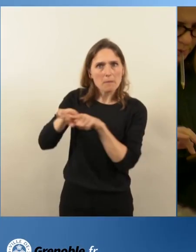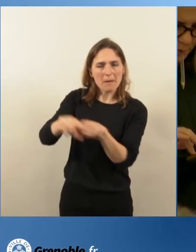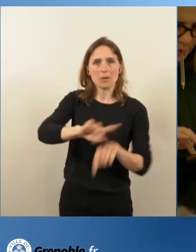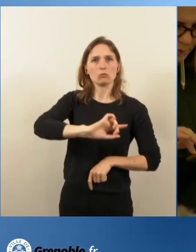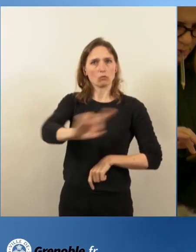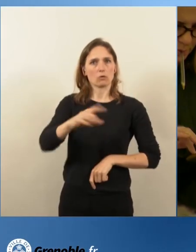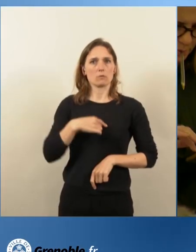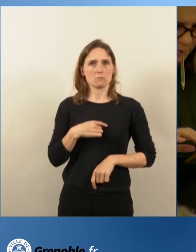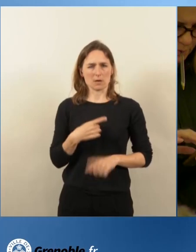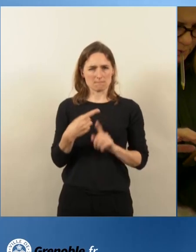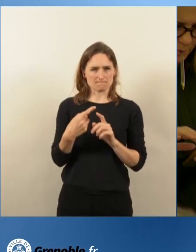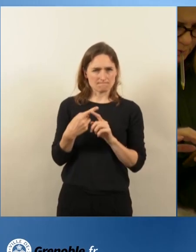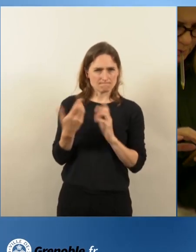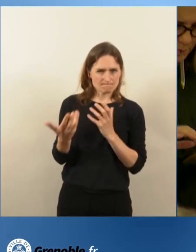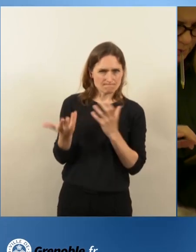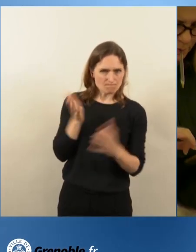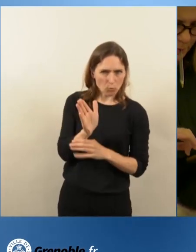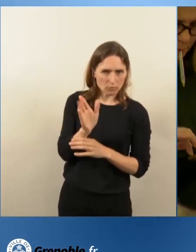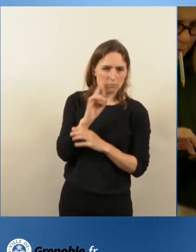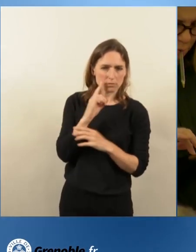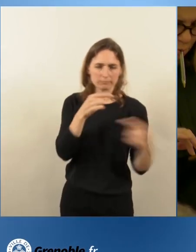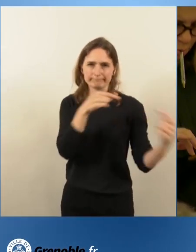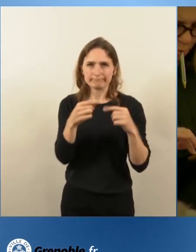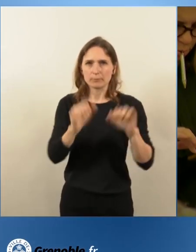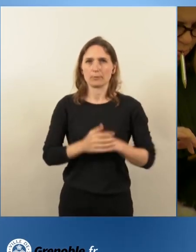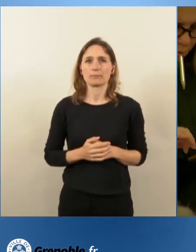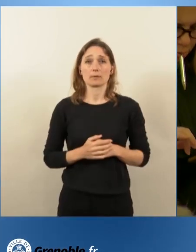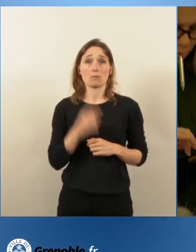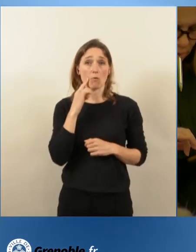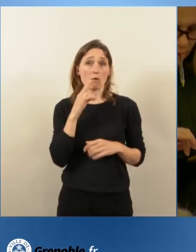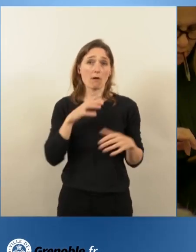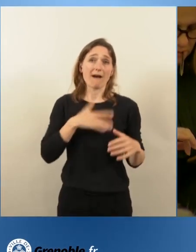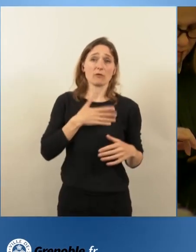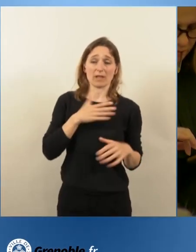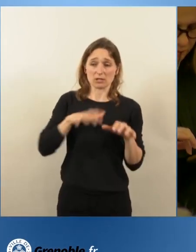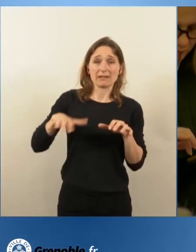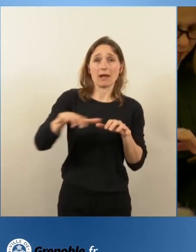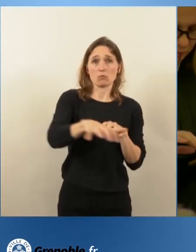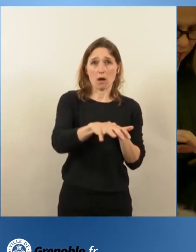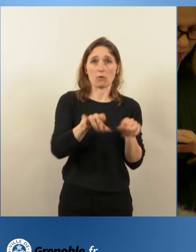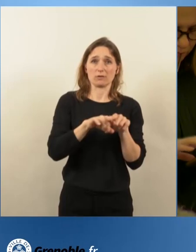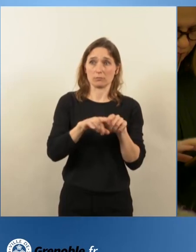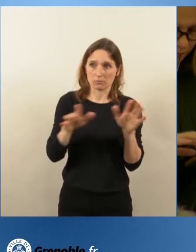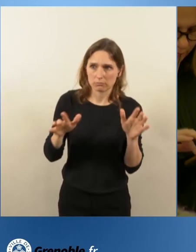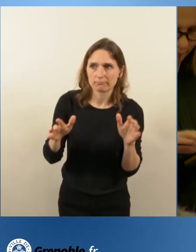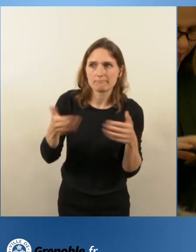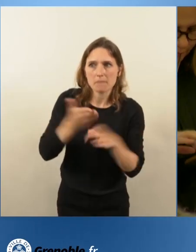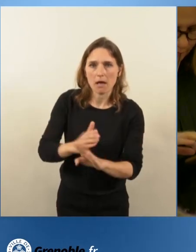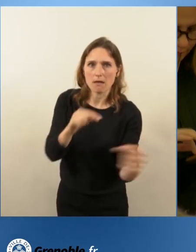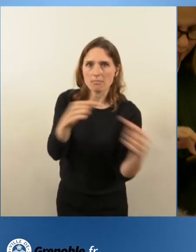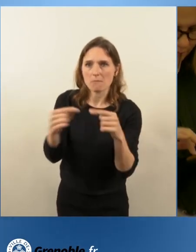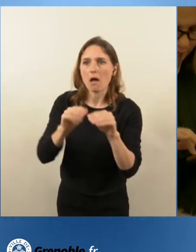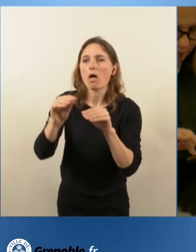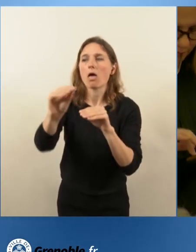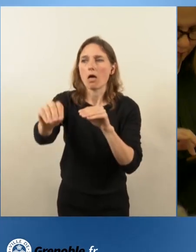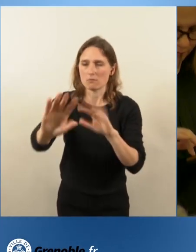mes chers collègues tranquillement dans l'intérêt du territoire et pour anticiper des débats trop souvent repoussés pour des raisons qui